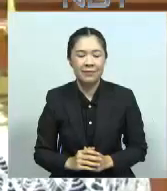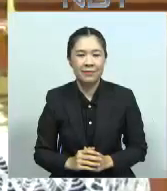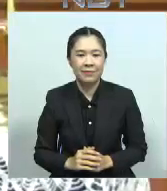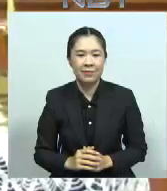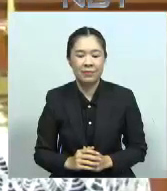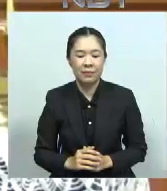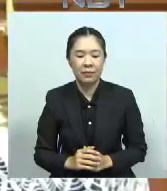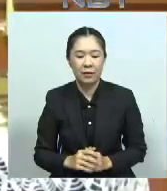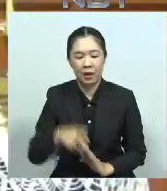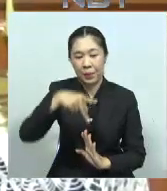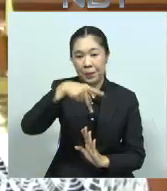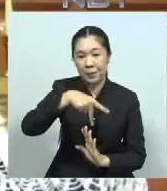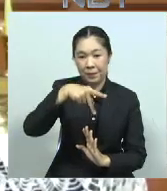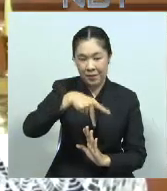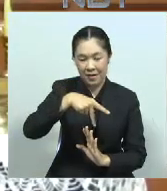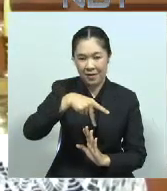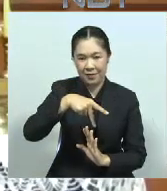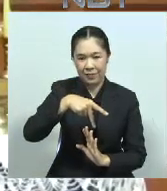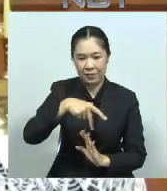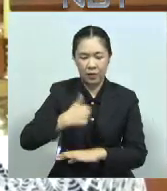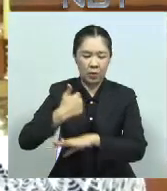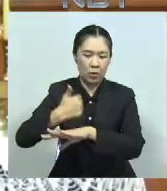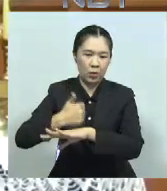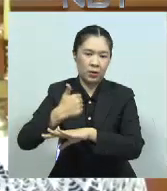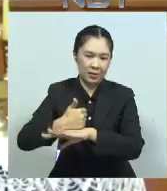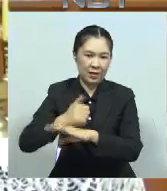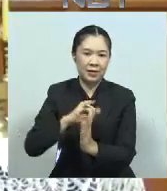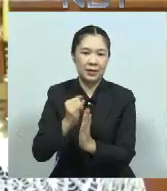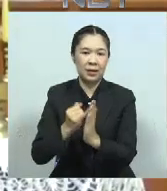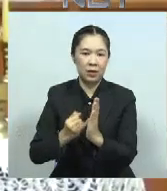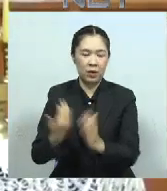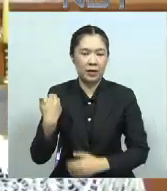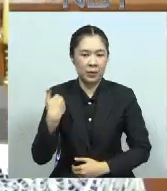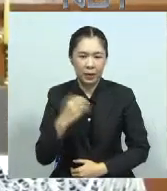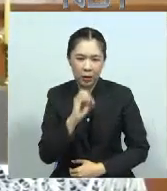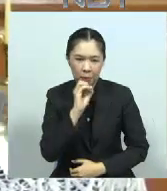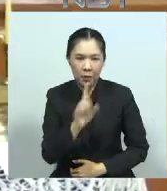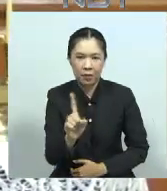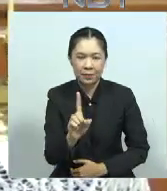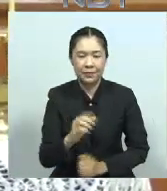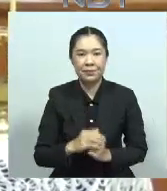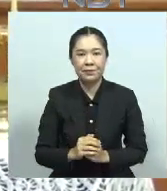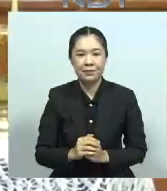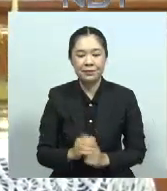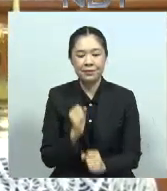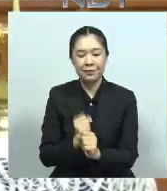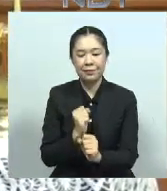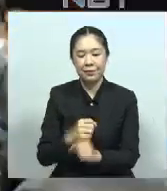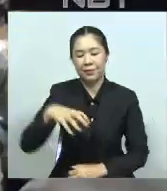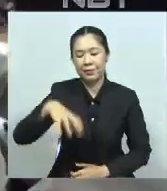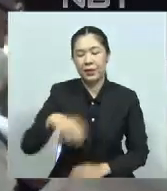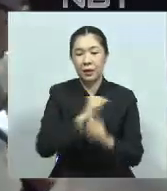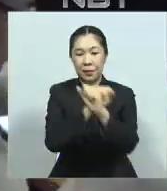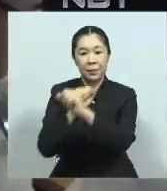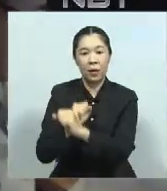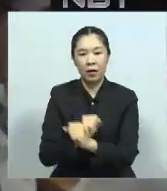ส่วนที่จังหวัดแพร่นะคะนายพงษ์รัตน์พิรมรัตน์ผู้ว่าราชการจังหวัดแพร่ก็มีการเปิดเผยนะคะว่าทางกองอำนวยการป้องกันและบรรเทาสา